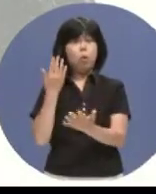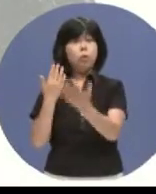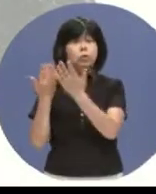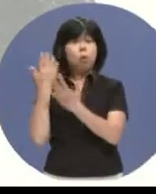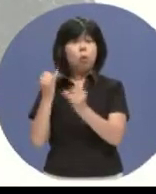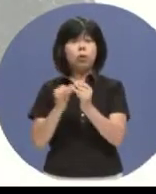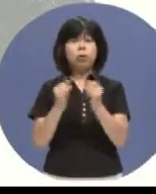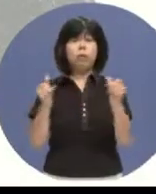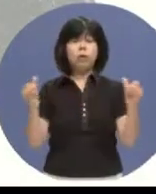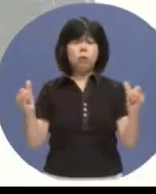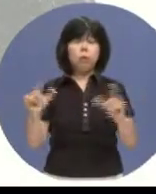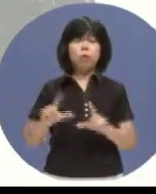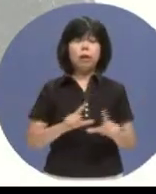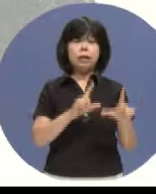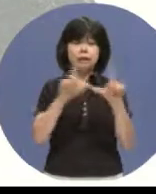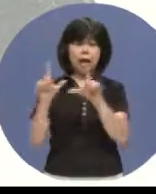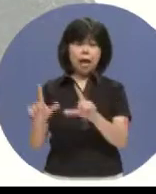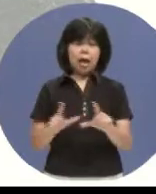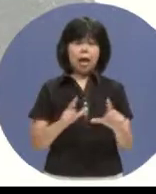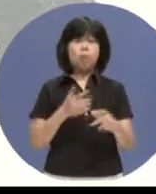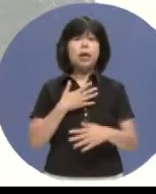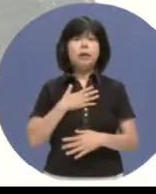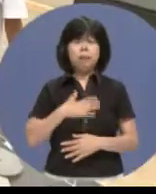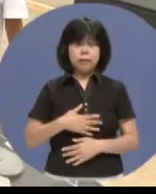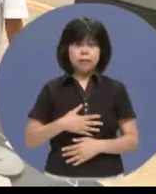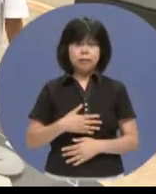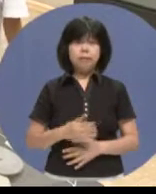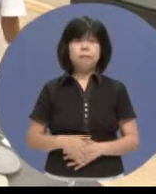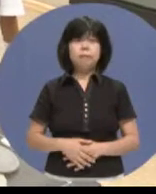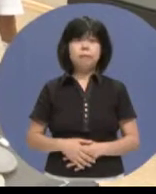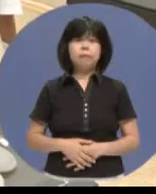しを伺うことができます。